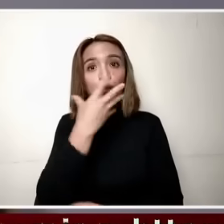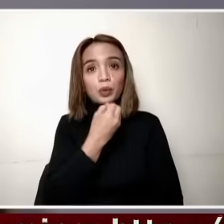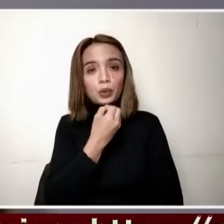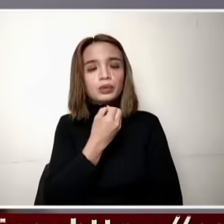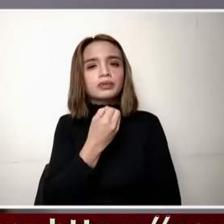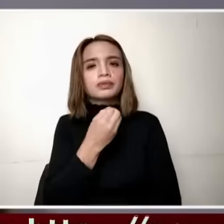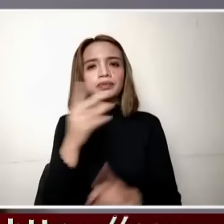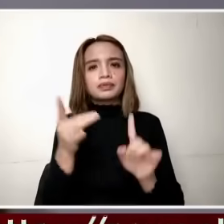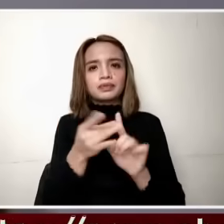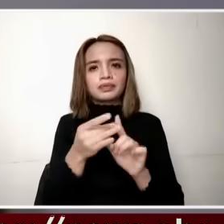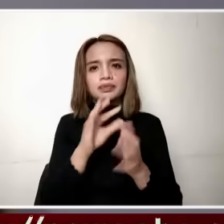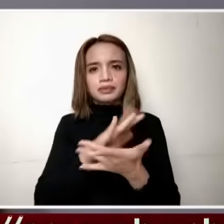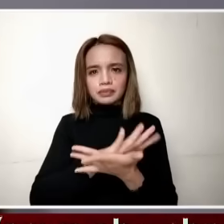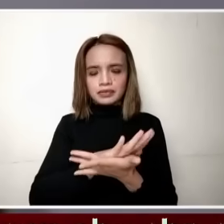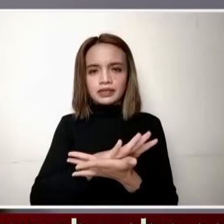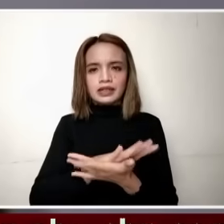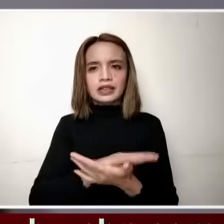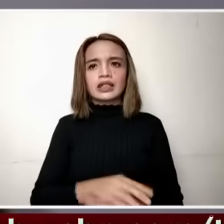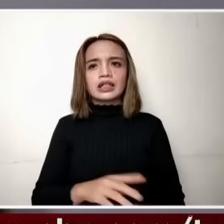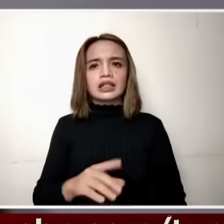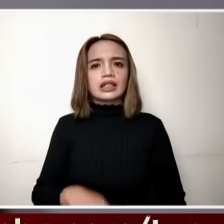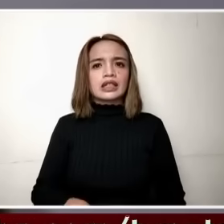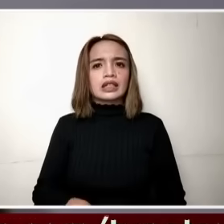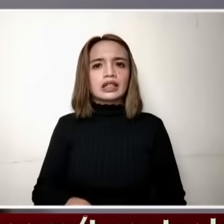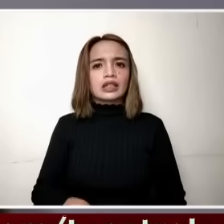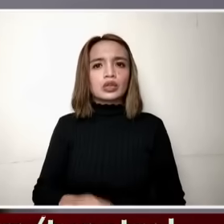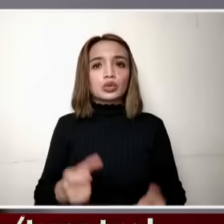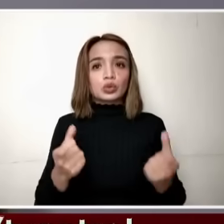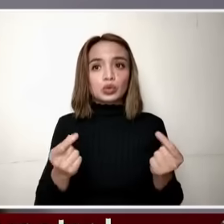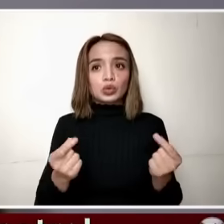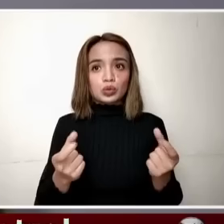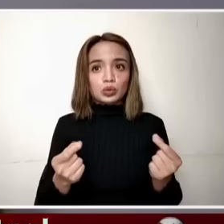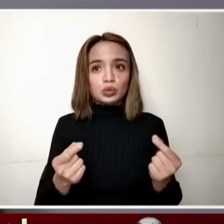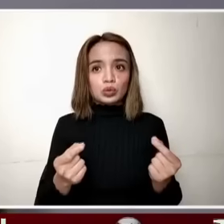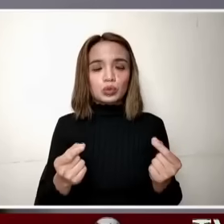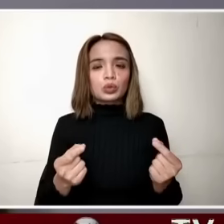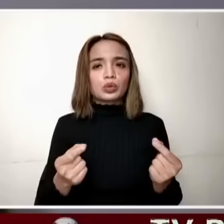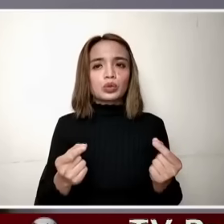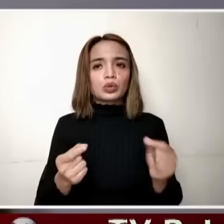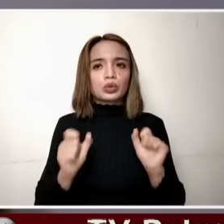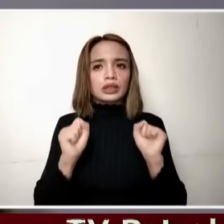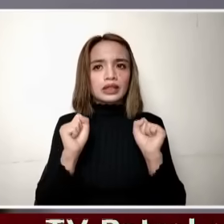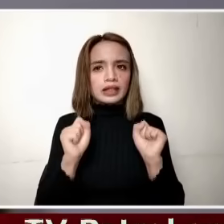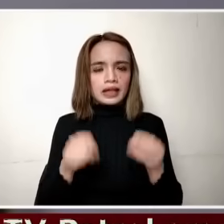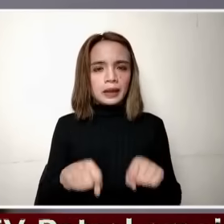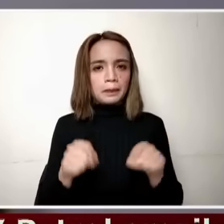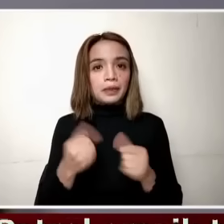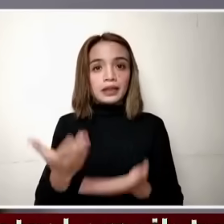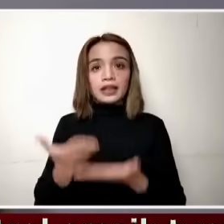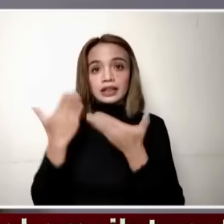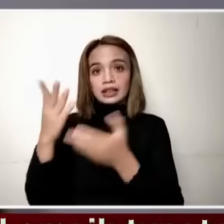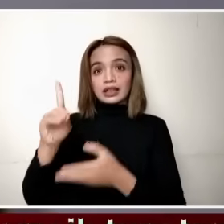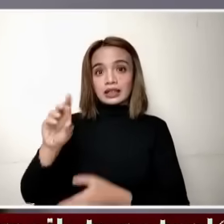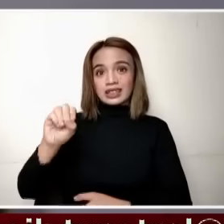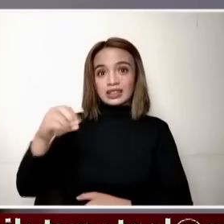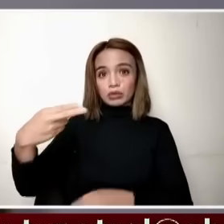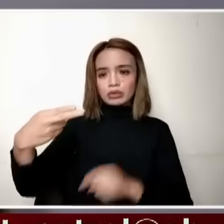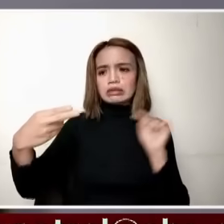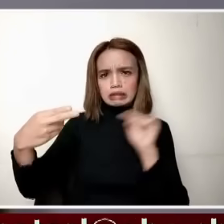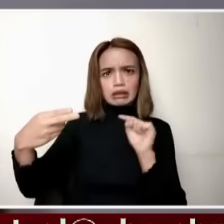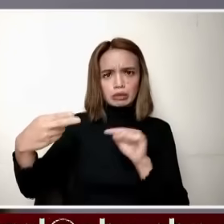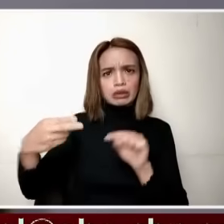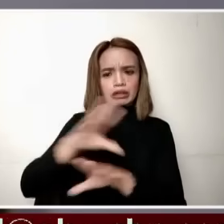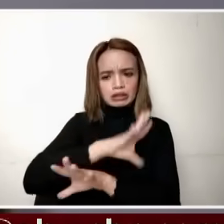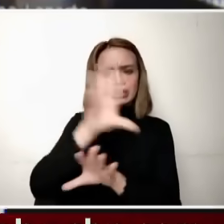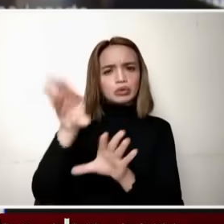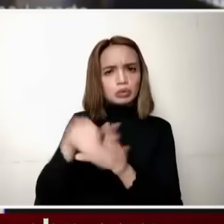Ano yung kasunod na kailangan gawin para pwede nating ipag-declare sa DOH na ito ay part ng standard